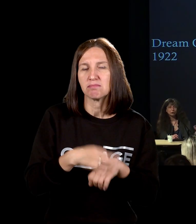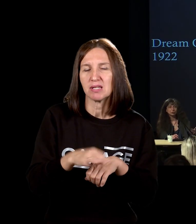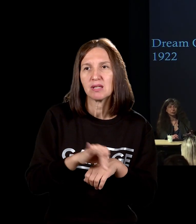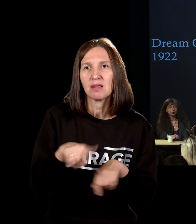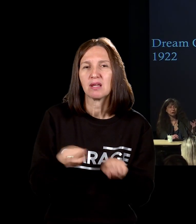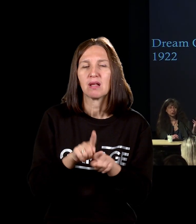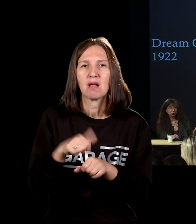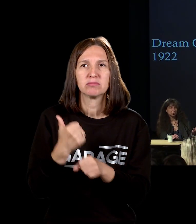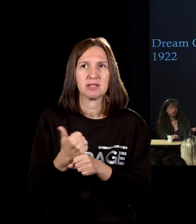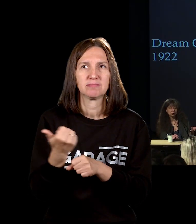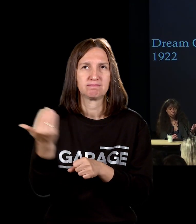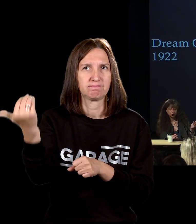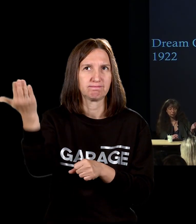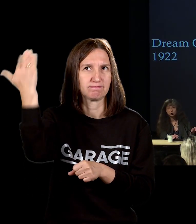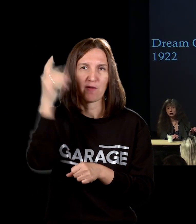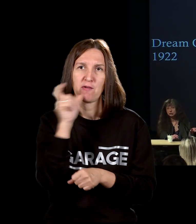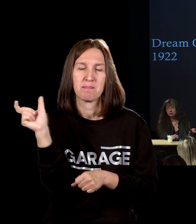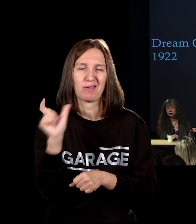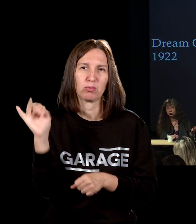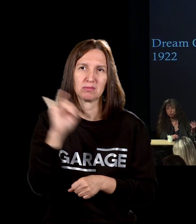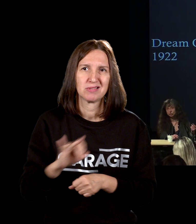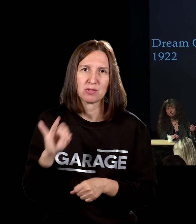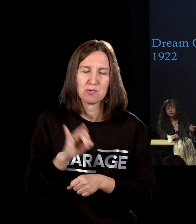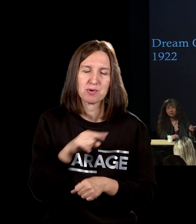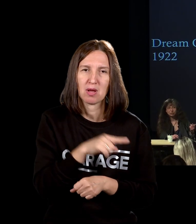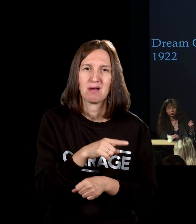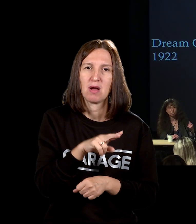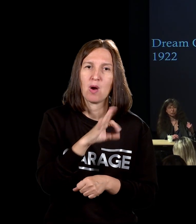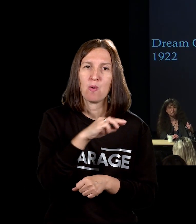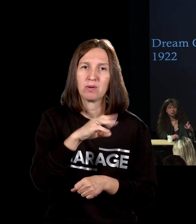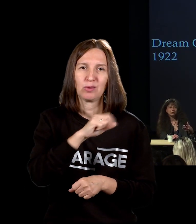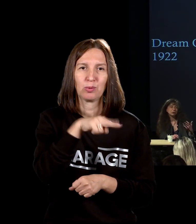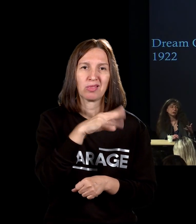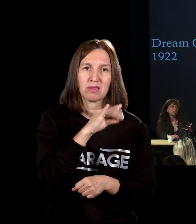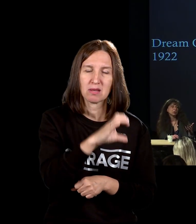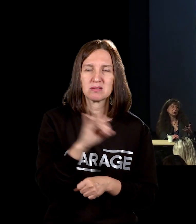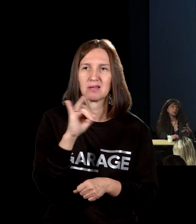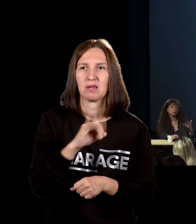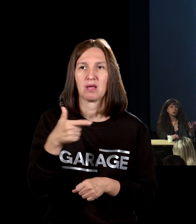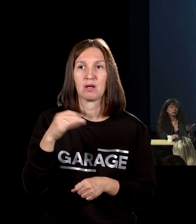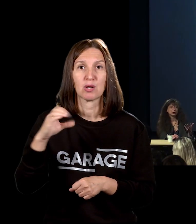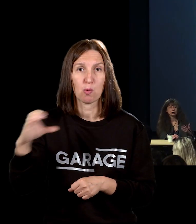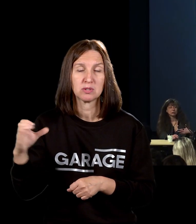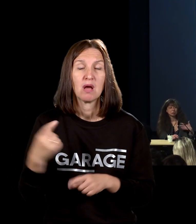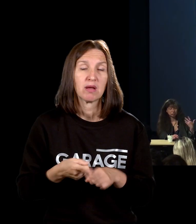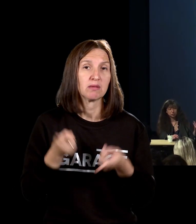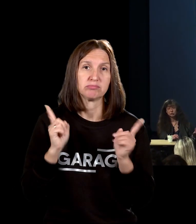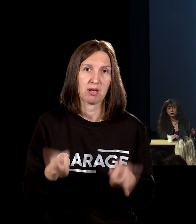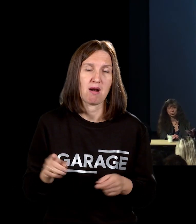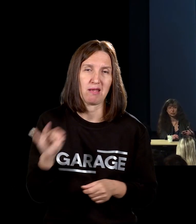ключевые истории, которые возникают и у Отто Дикса, и у Гроца в искусстве того времени, это как бы история